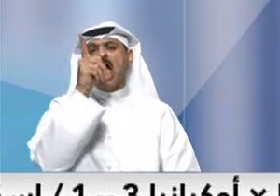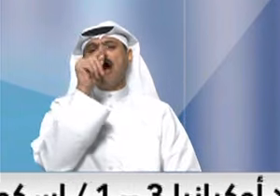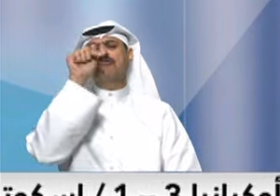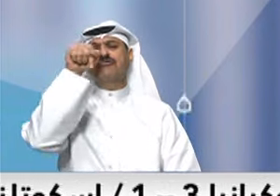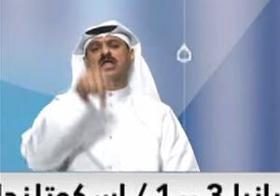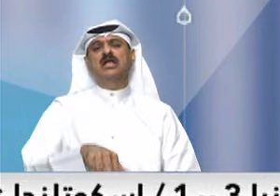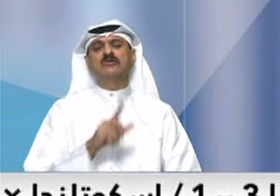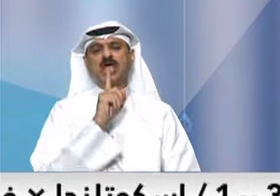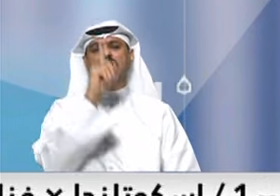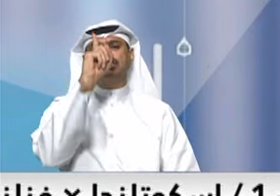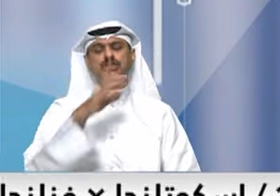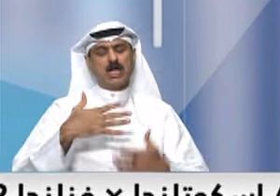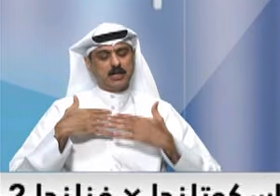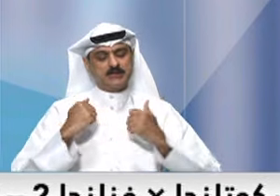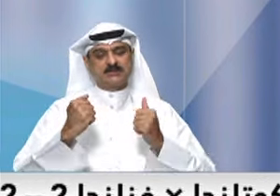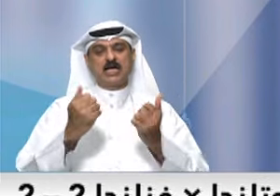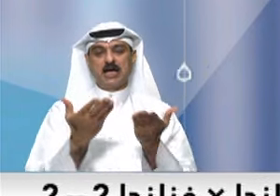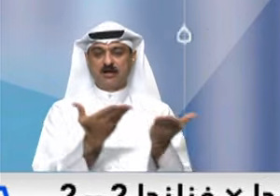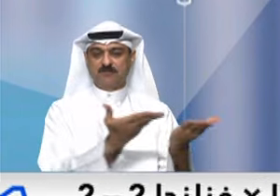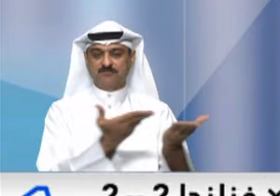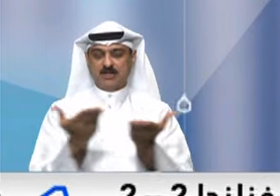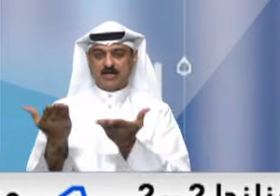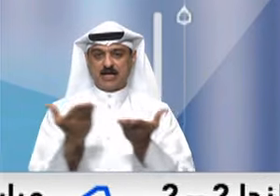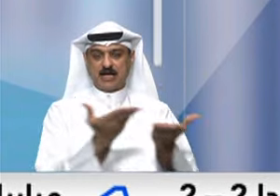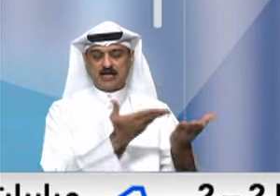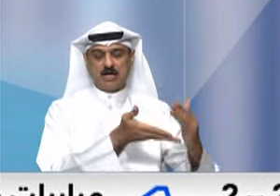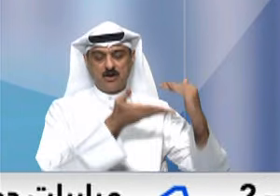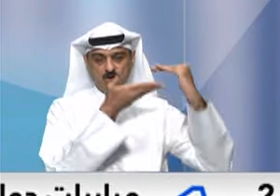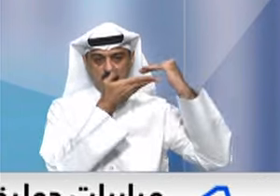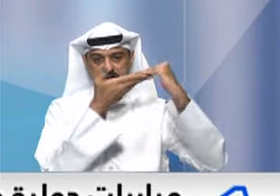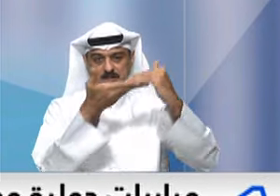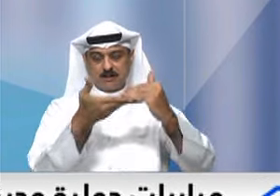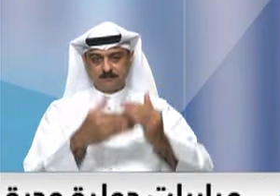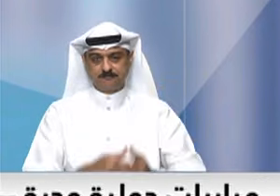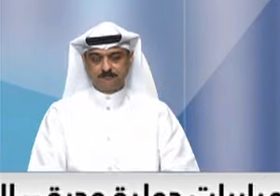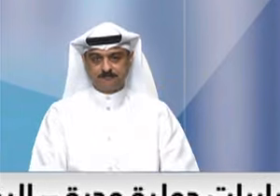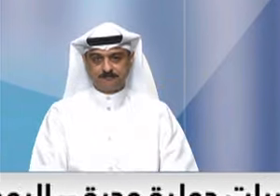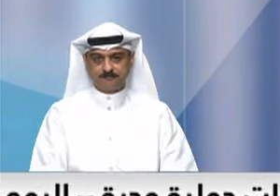لهم وفور الصحة والسلامة والتوفيق والسداد.